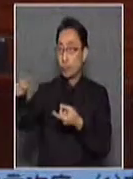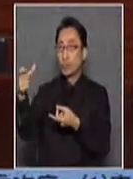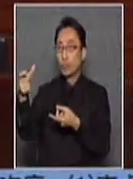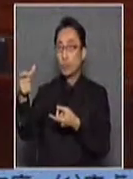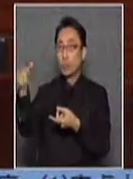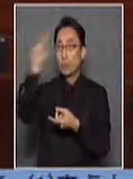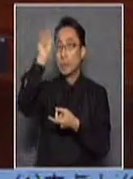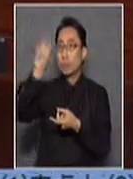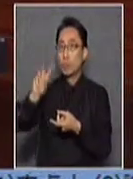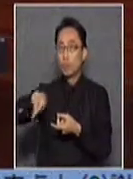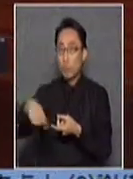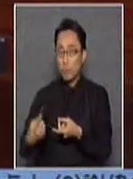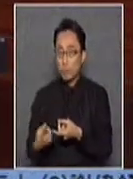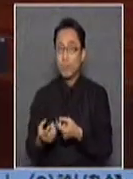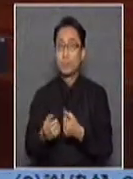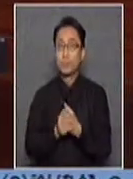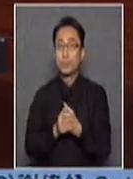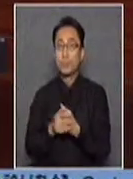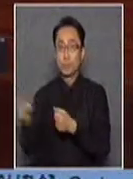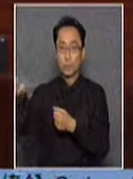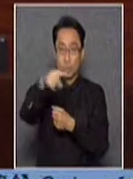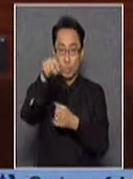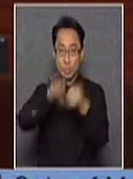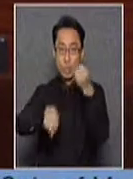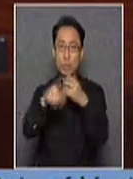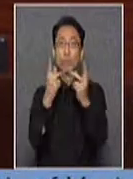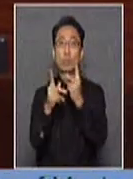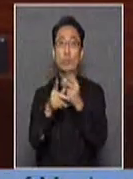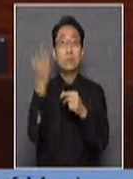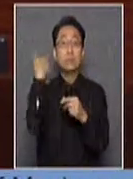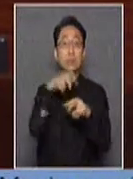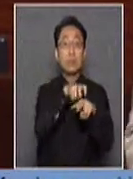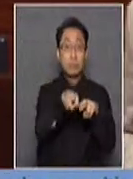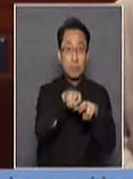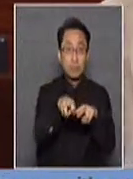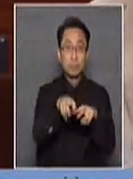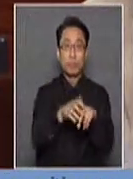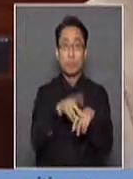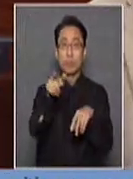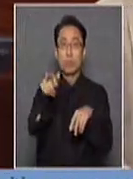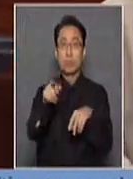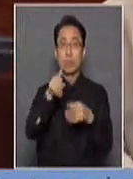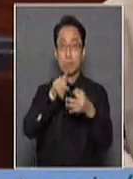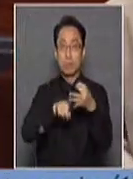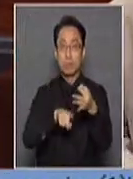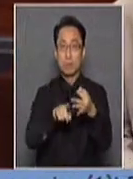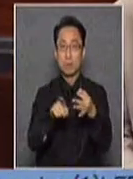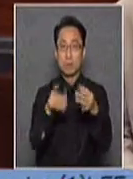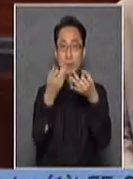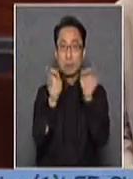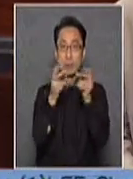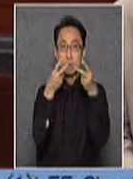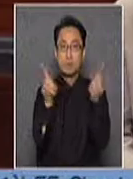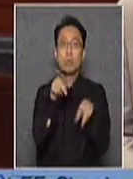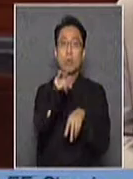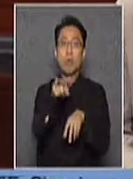嘅即係屯門。當初嘅鐵路站咧，係去到呢一個嘅兆康嘅啫。當時各